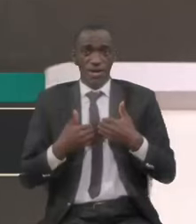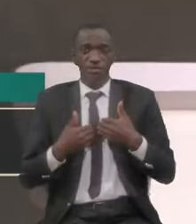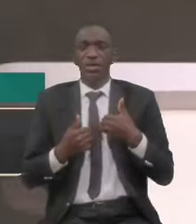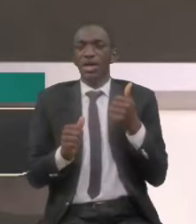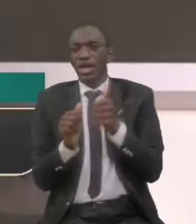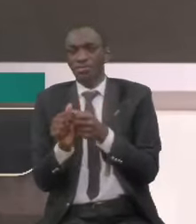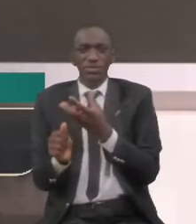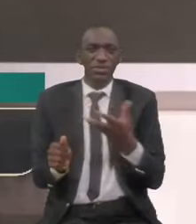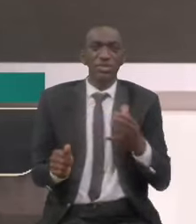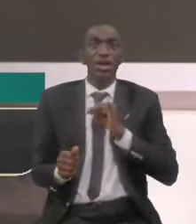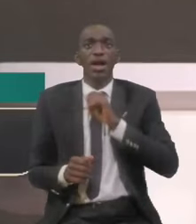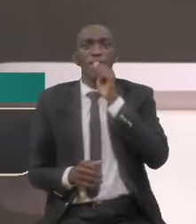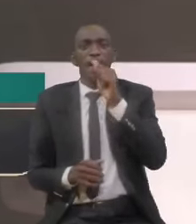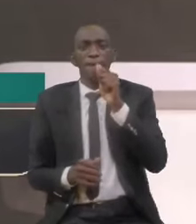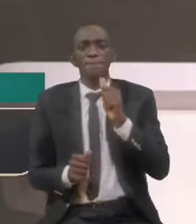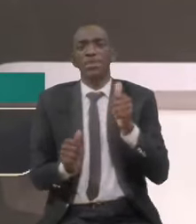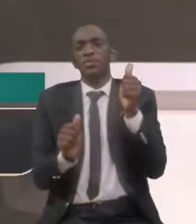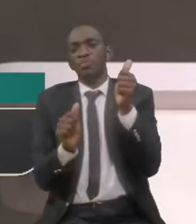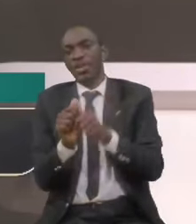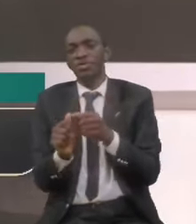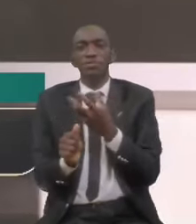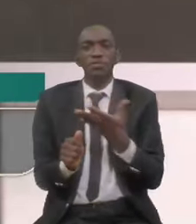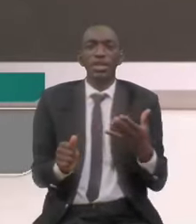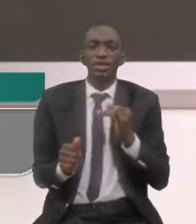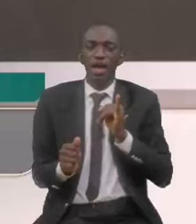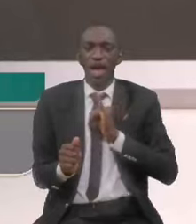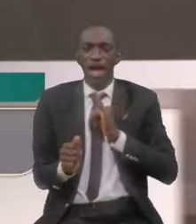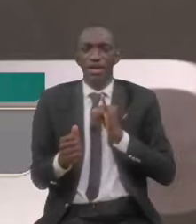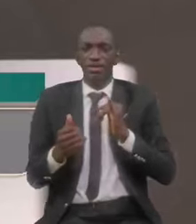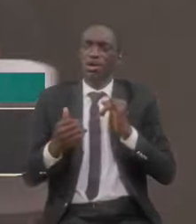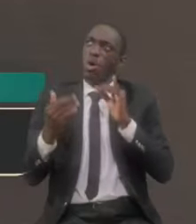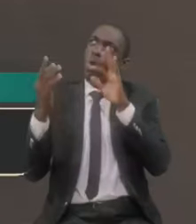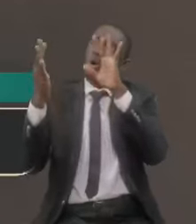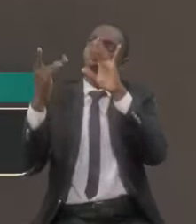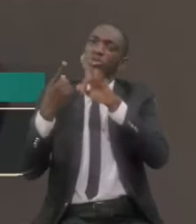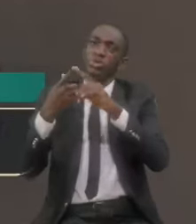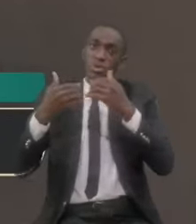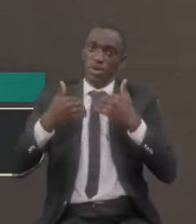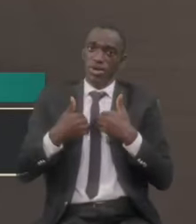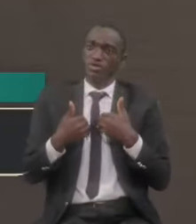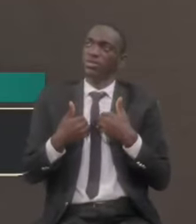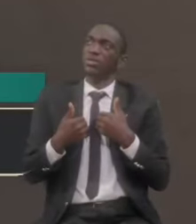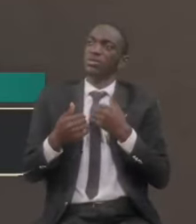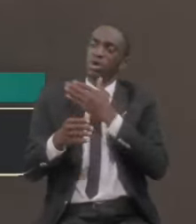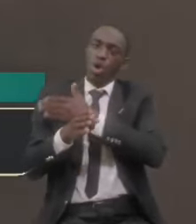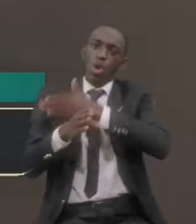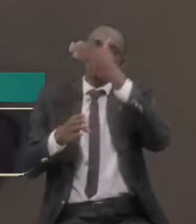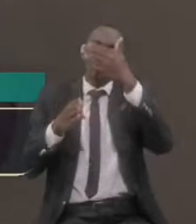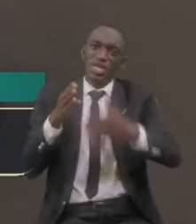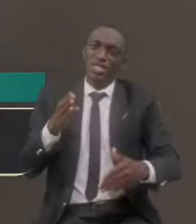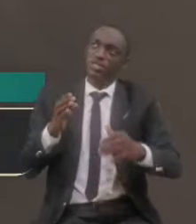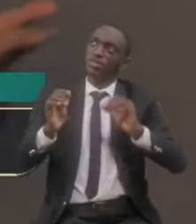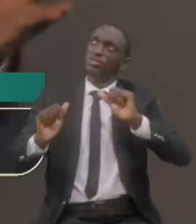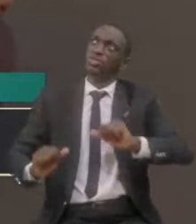suis. Tout ce que j'ai jamais espéré avoir, la soumission absolue